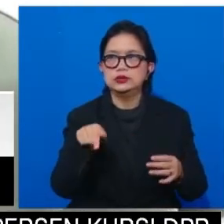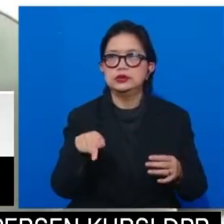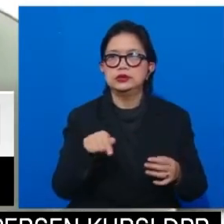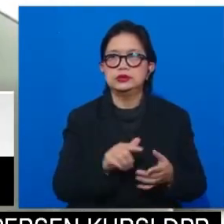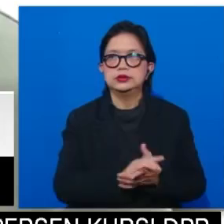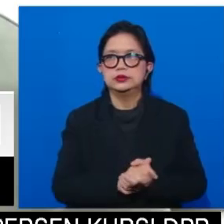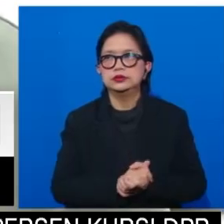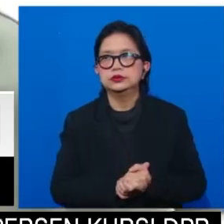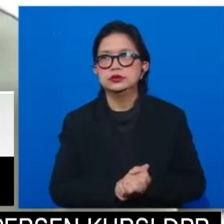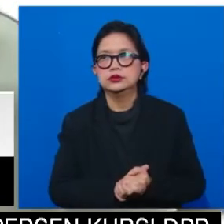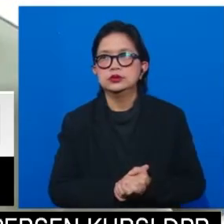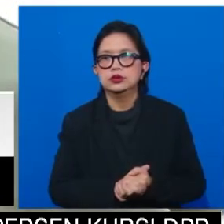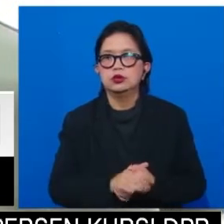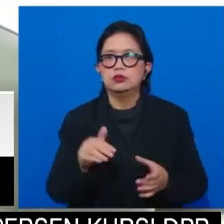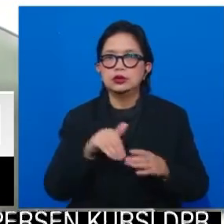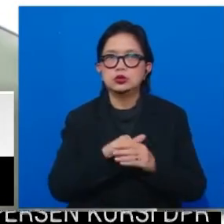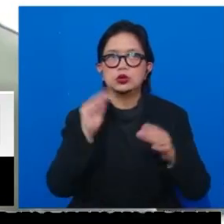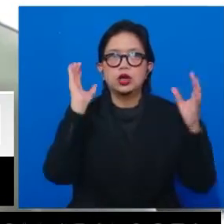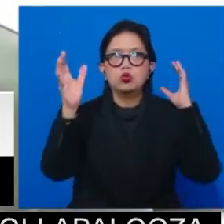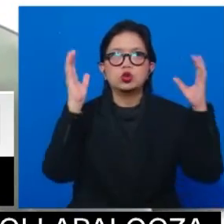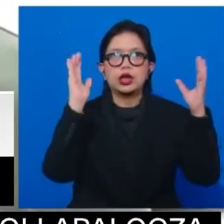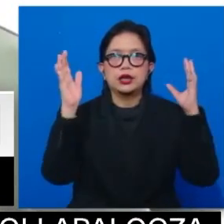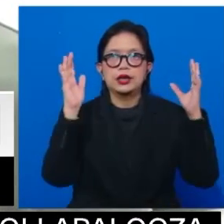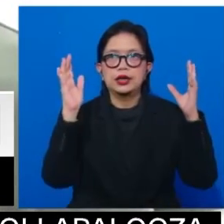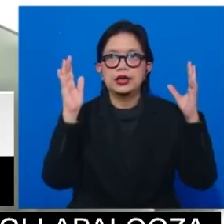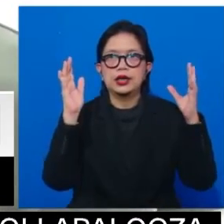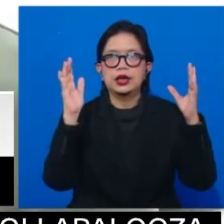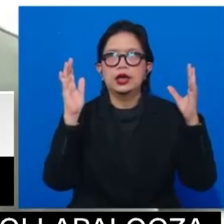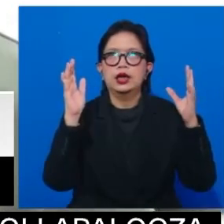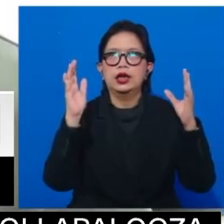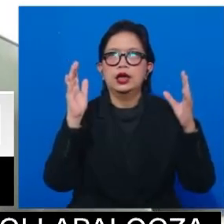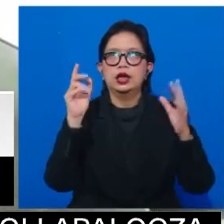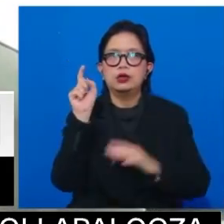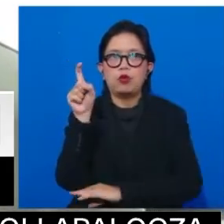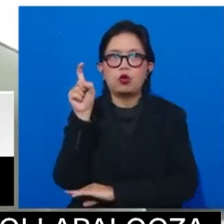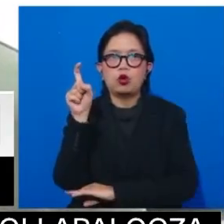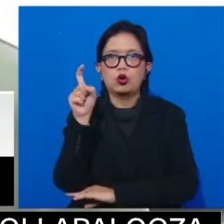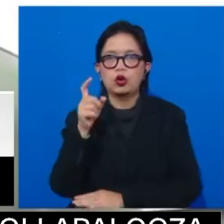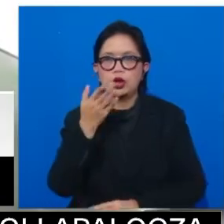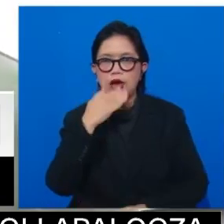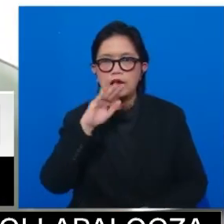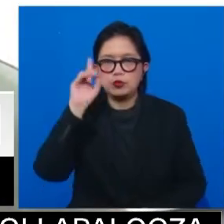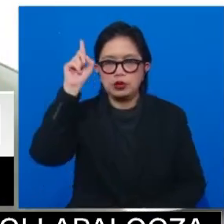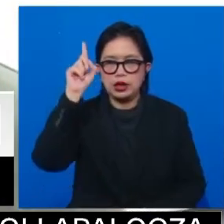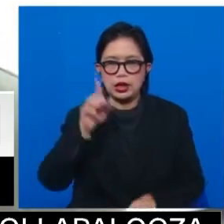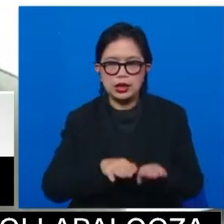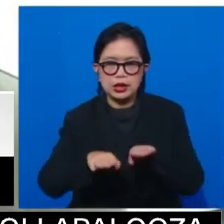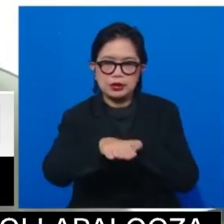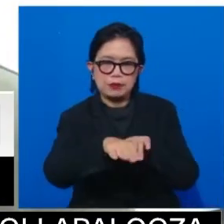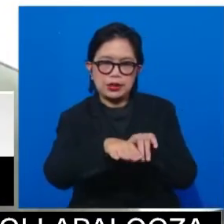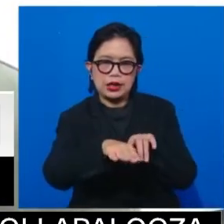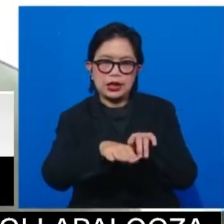Tapi dibawanya malah ke hutan Cipor dan ditodong di hutan Cipor. Tapi alhamdulillah ada mobil di depan, ke pelaku agak